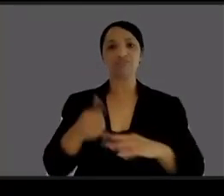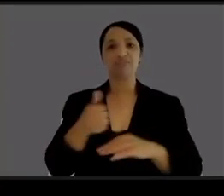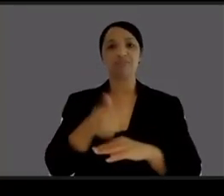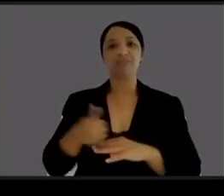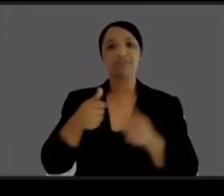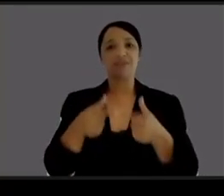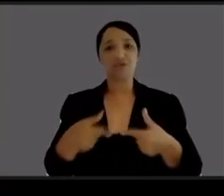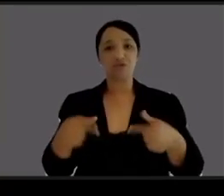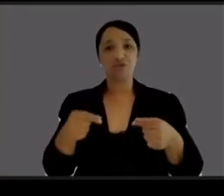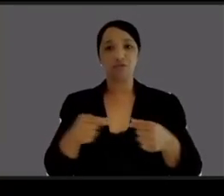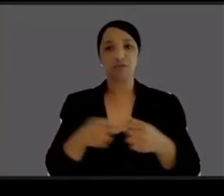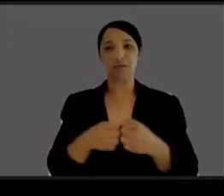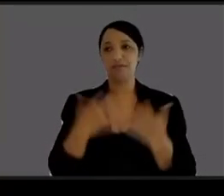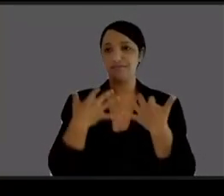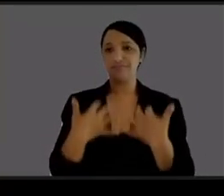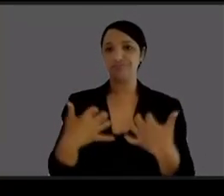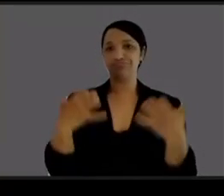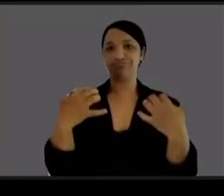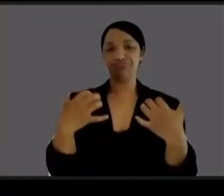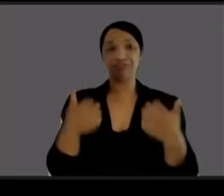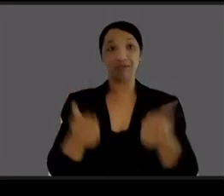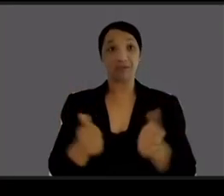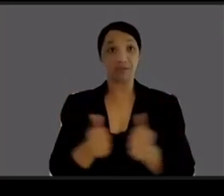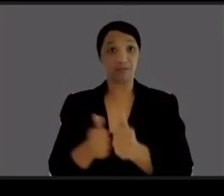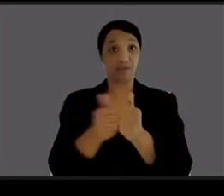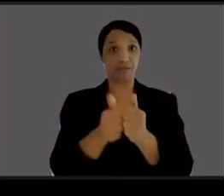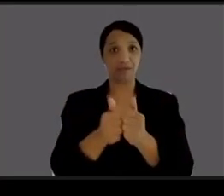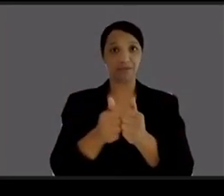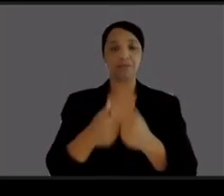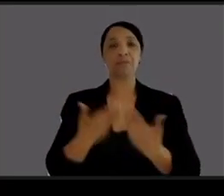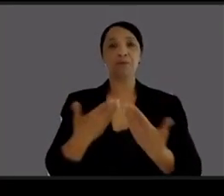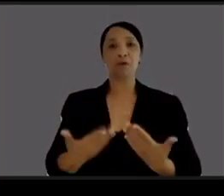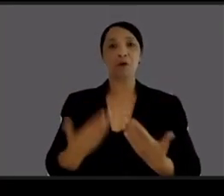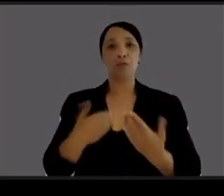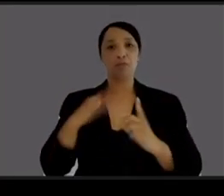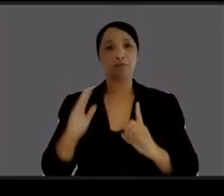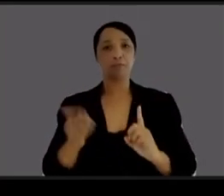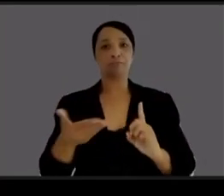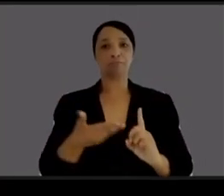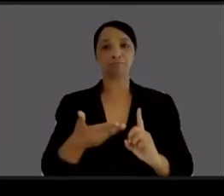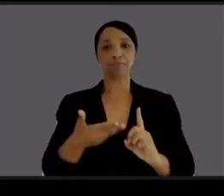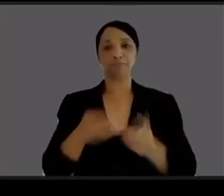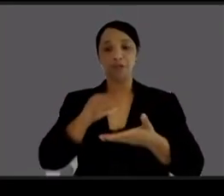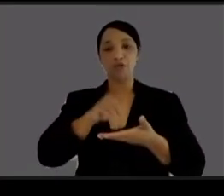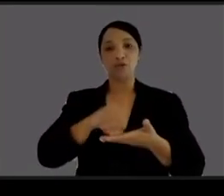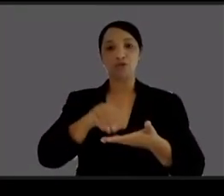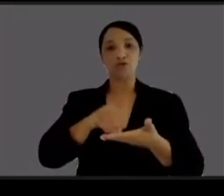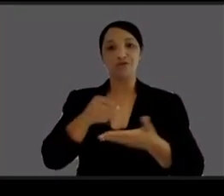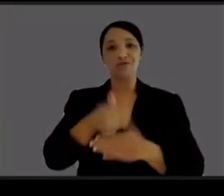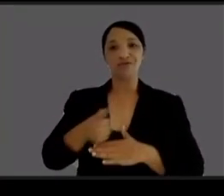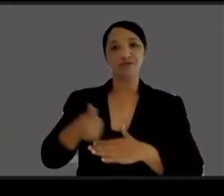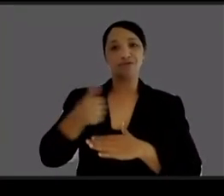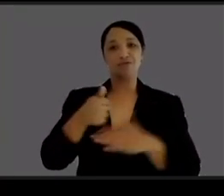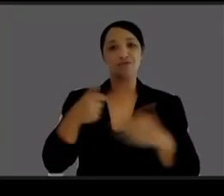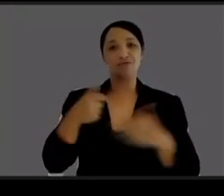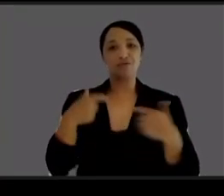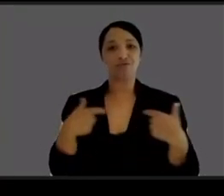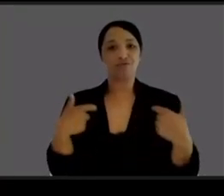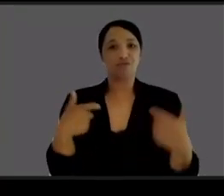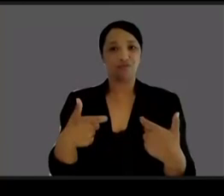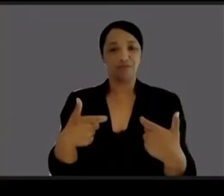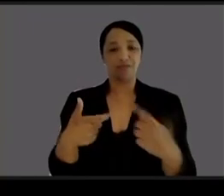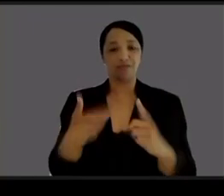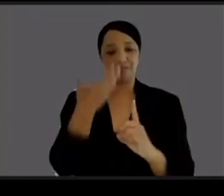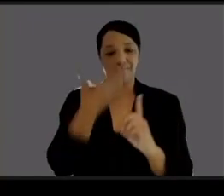ايها المشاه شاركون الكرام يسرني ويشرفني تقديم الامين العام للامم المتحده السيد